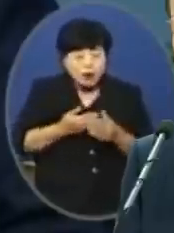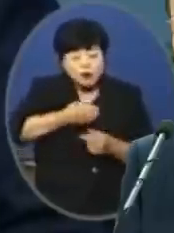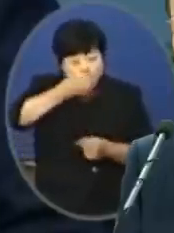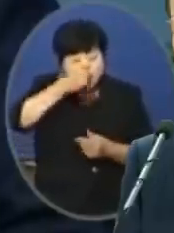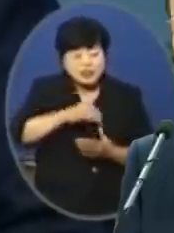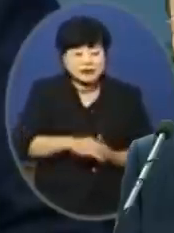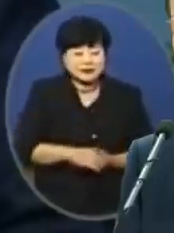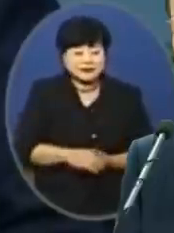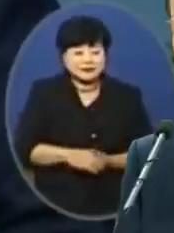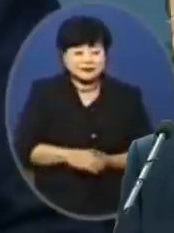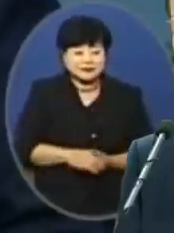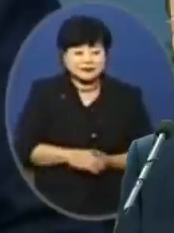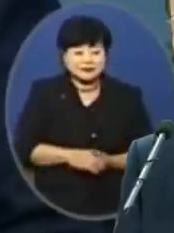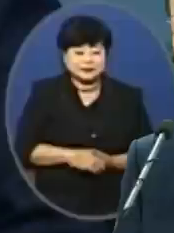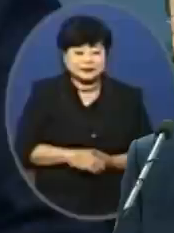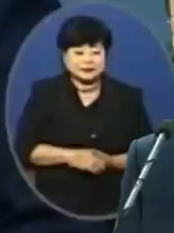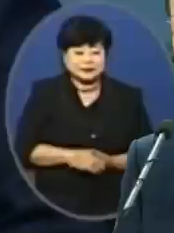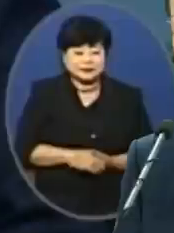꿈이